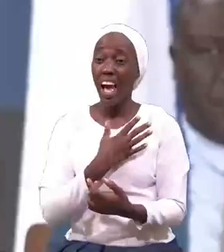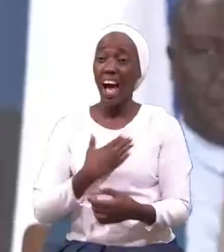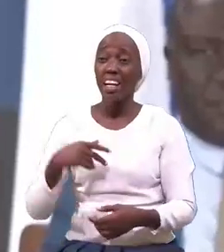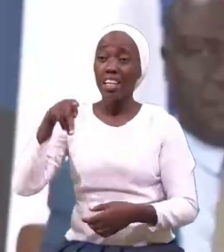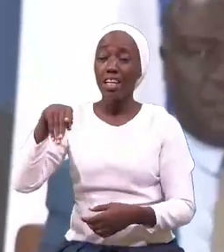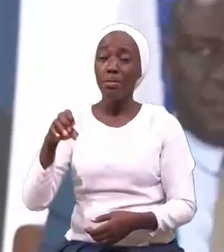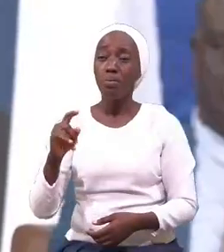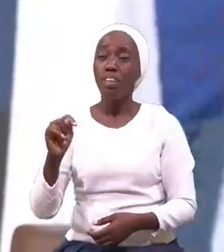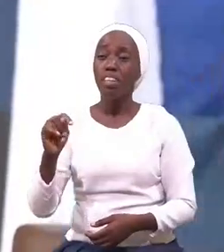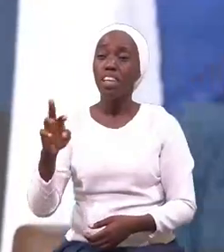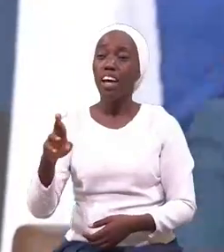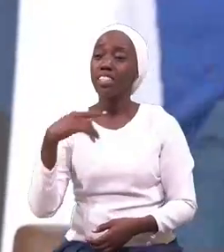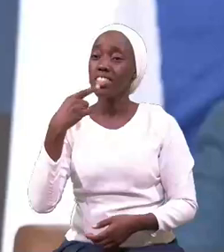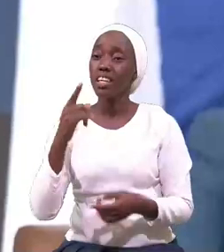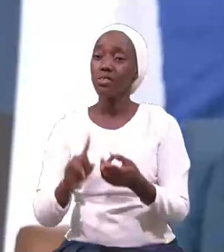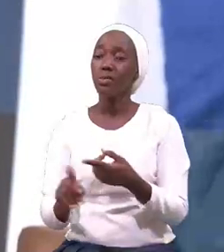Et Pierre leur dit,